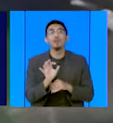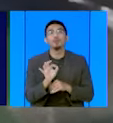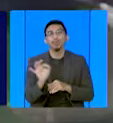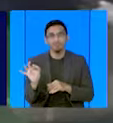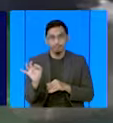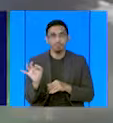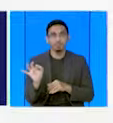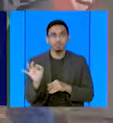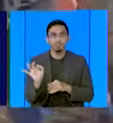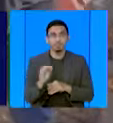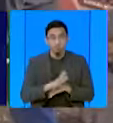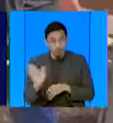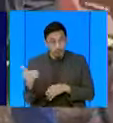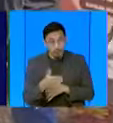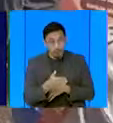Iya. Itu pulang pergi? Iya.